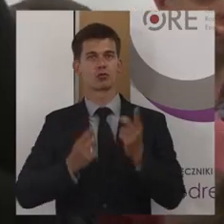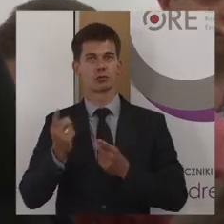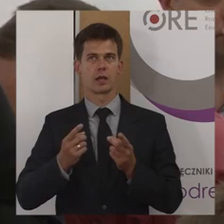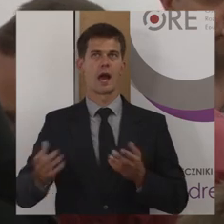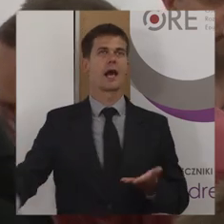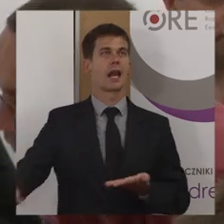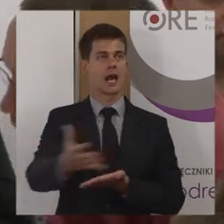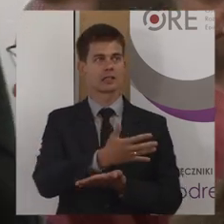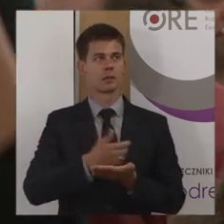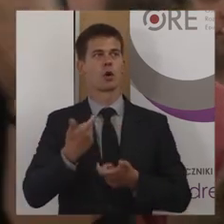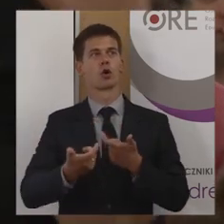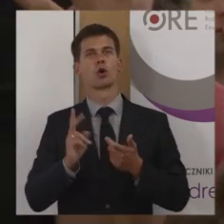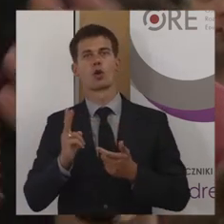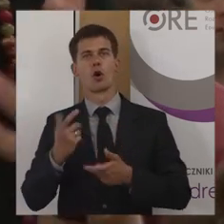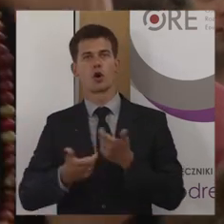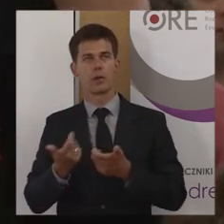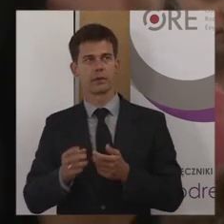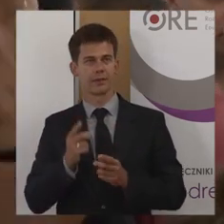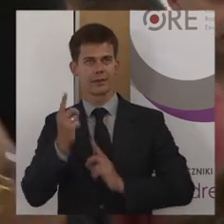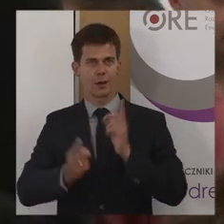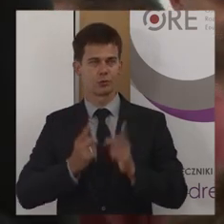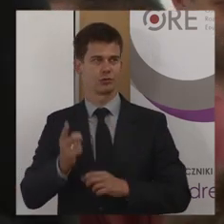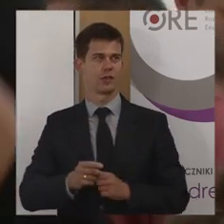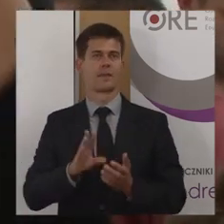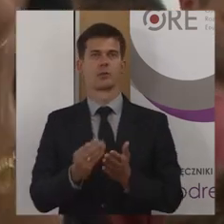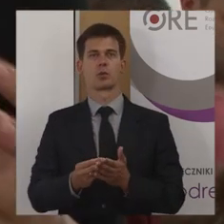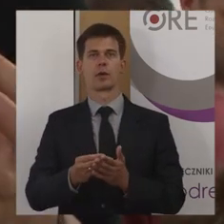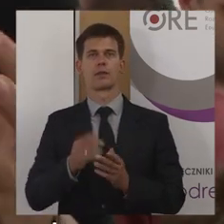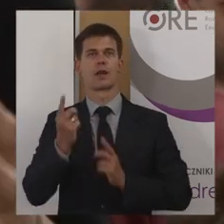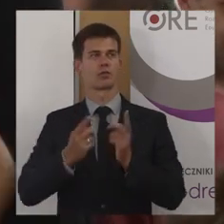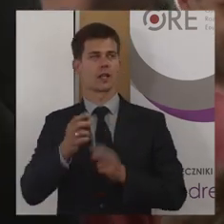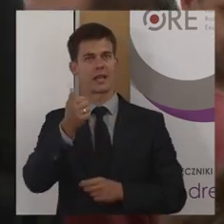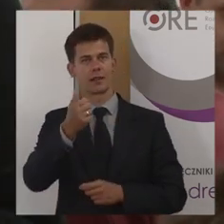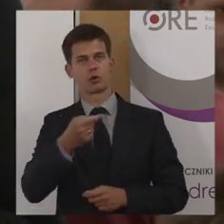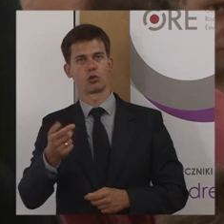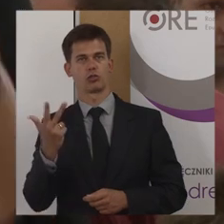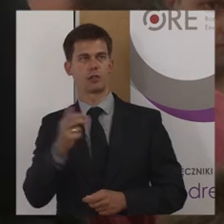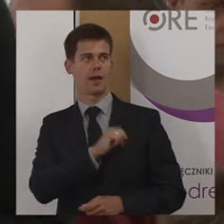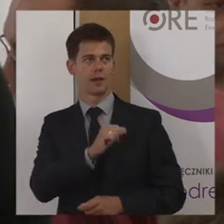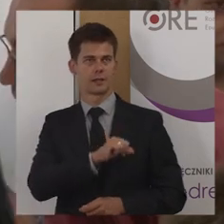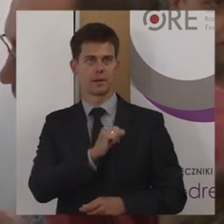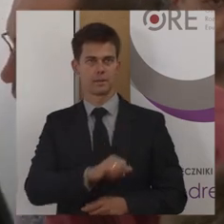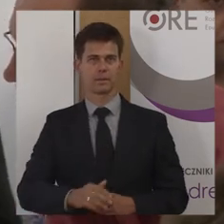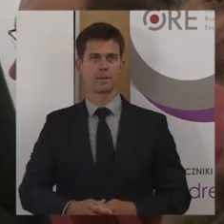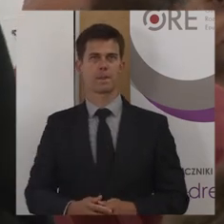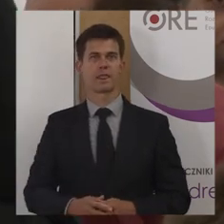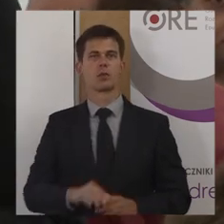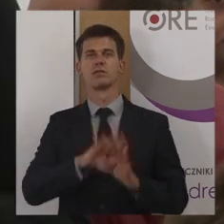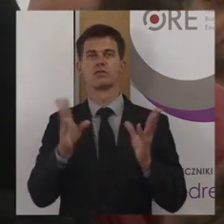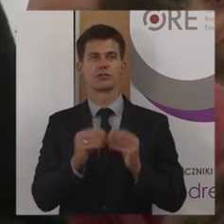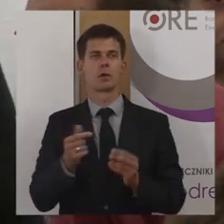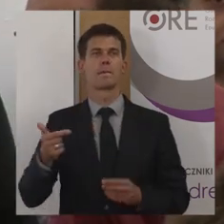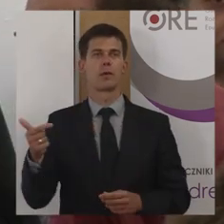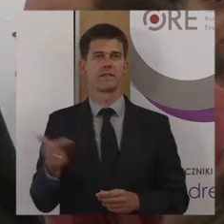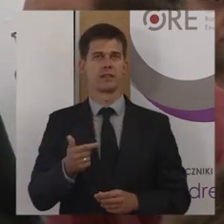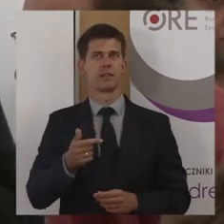którzy tworzą te podręczniki. Czyli ten nauczyciel z klas 1-3, tam grupa nauczycieli, tych polonistów, tych matematyków, oni wszyscy powinni